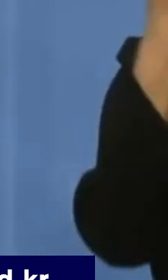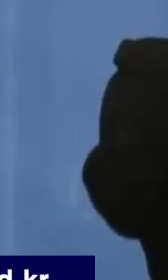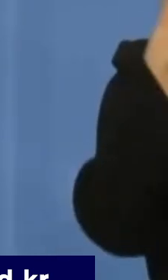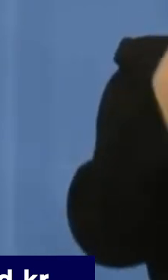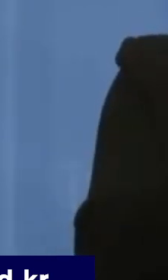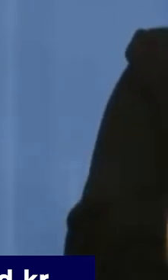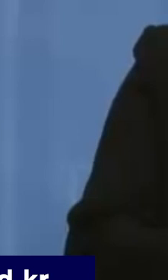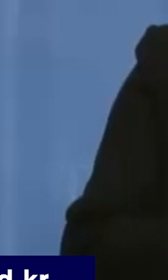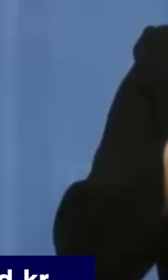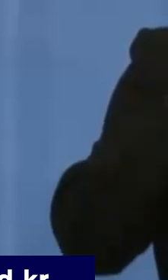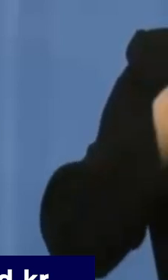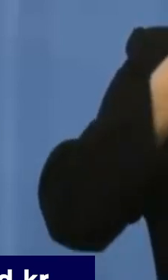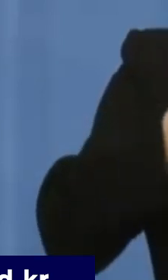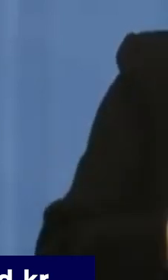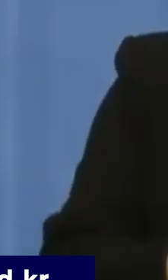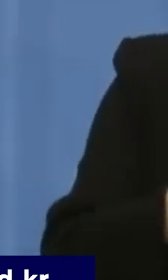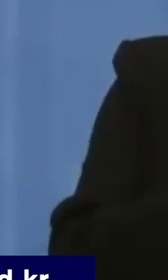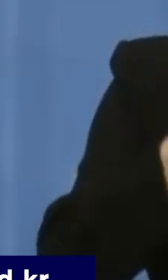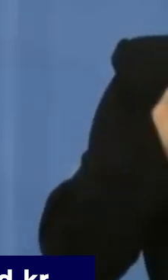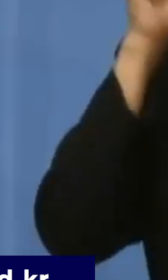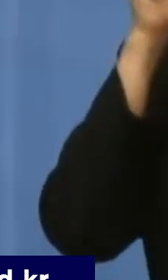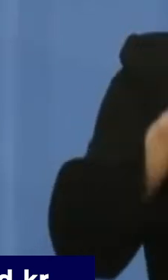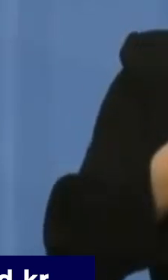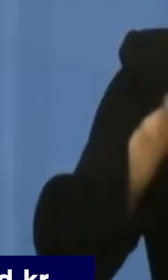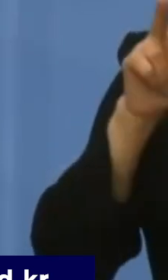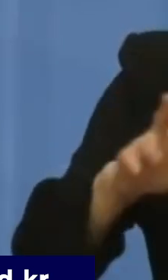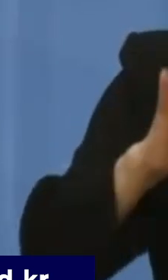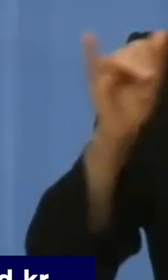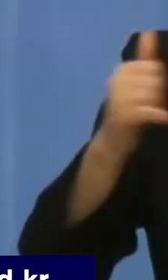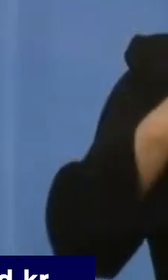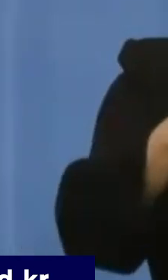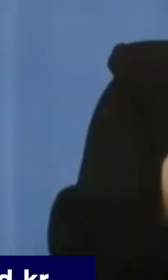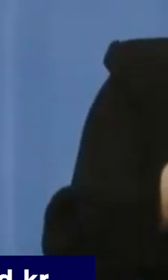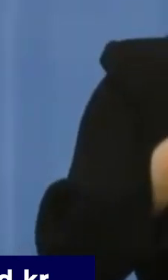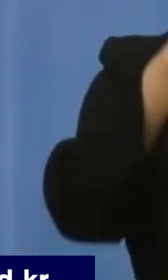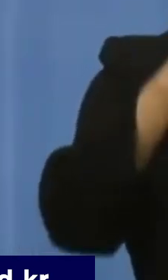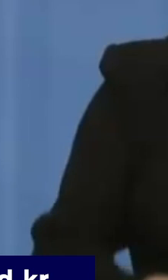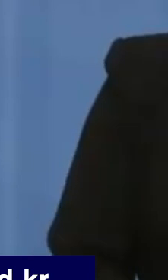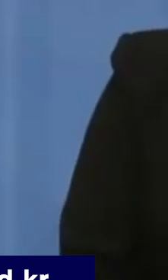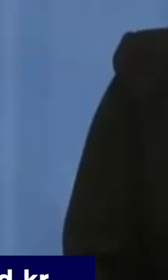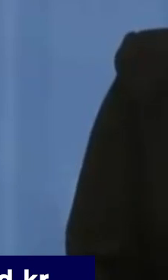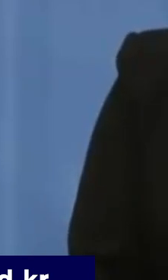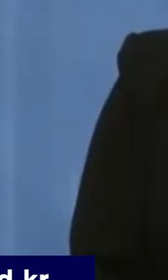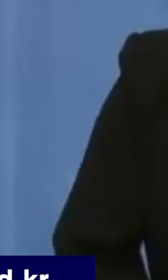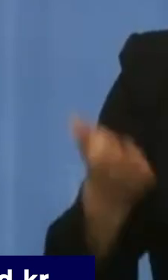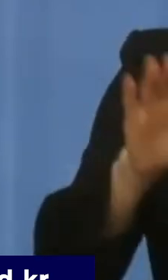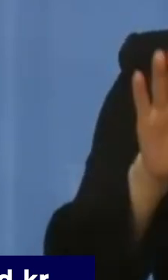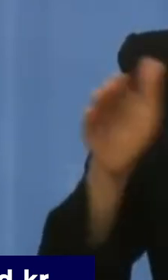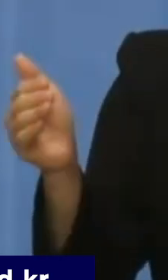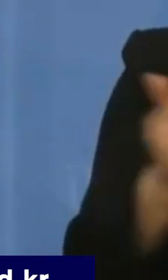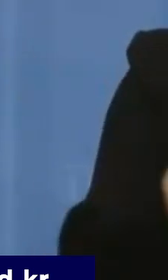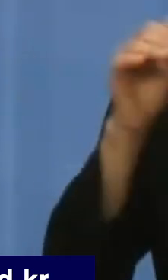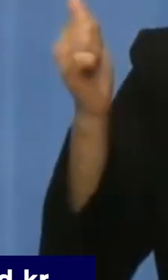특검으로 두 사건의 실체를 낱낱이 규명하라는 것은 이제 국민의 요구이기도 합니다. 그러나